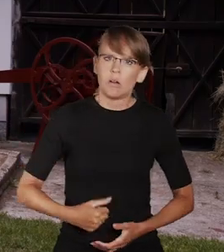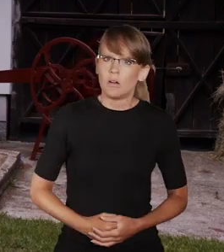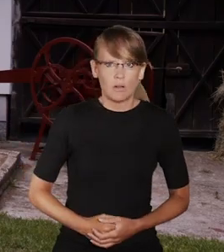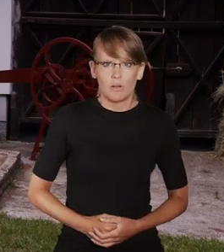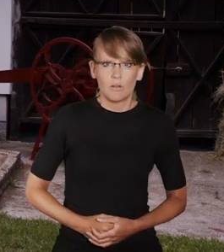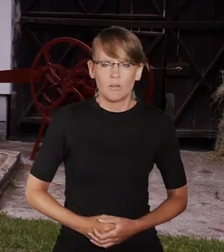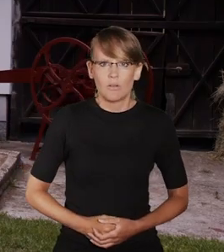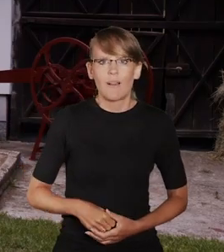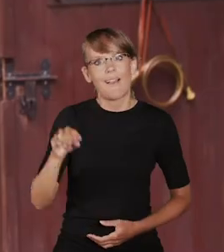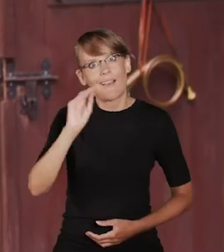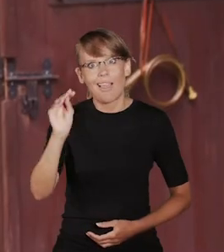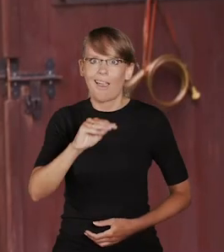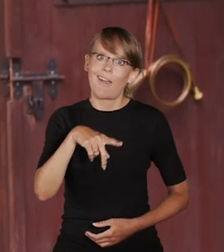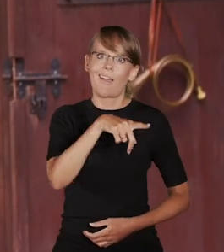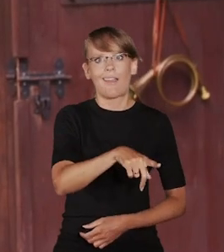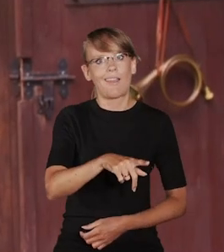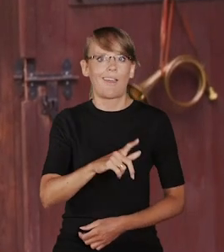No, ostrza.